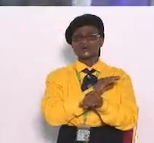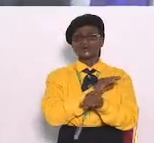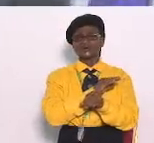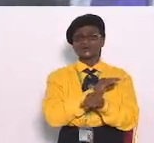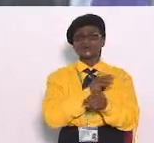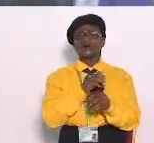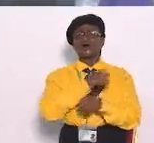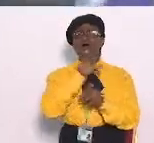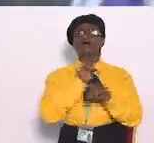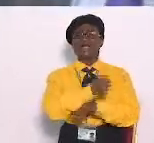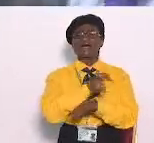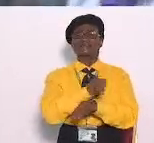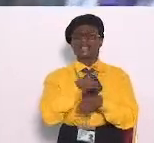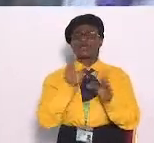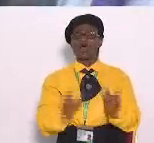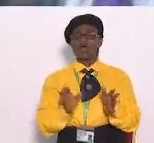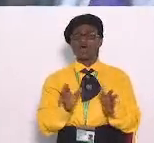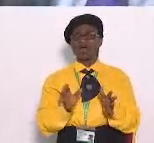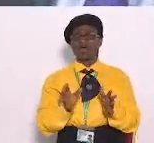merveilleux